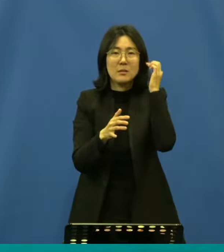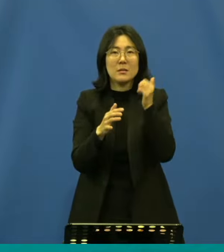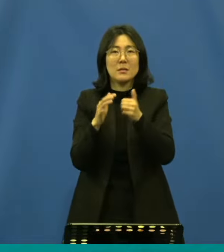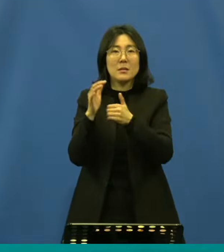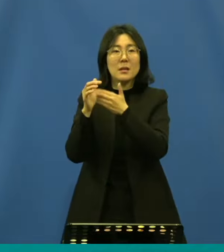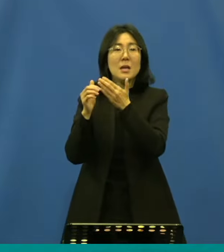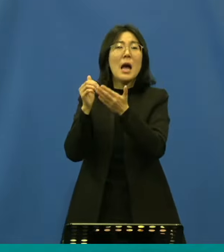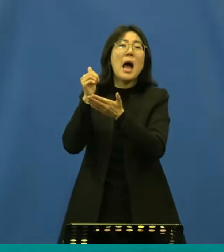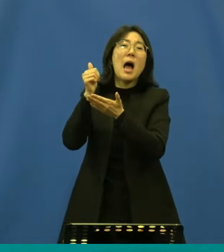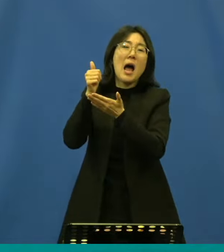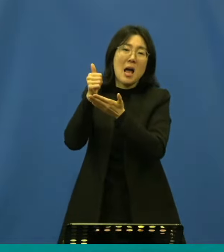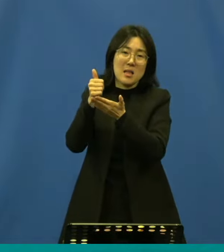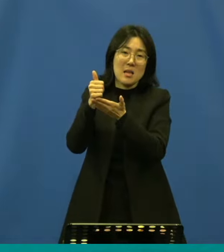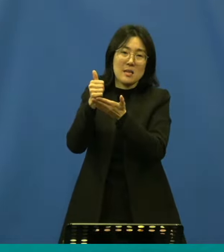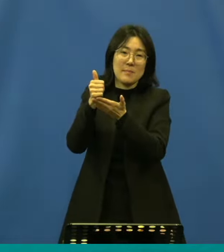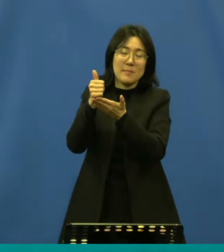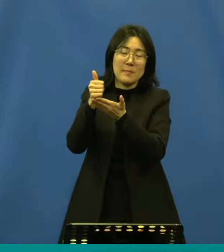거예요.